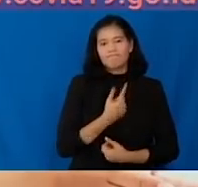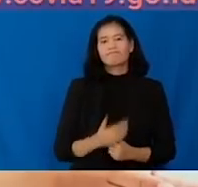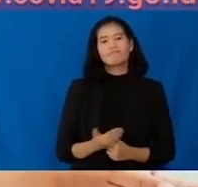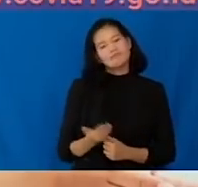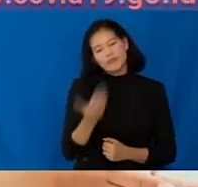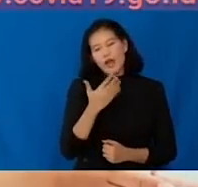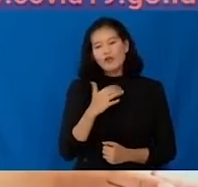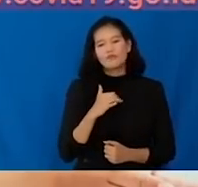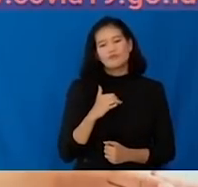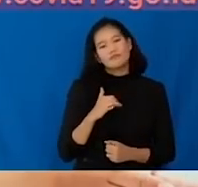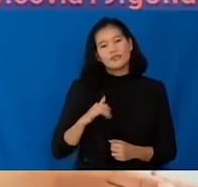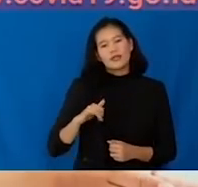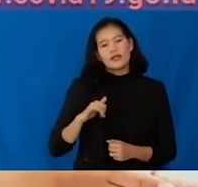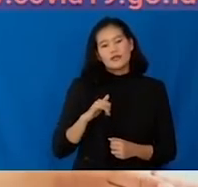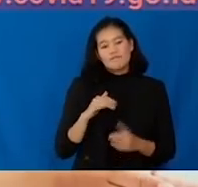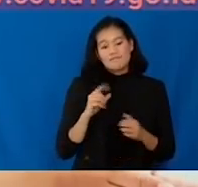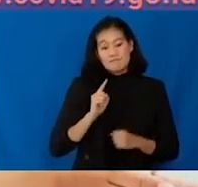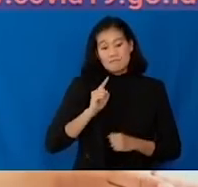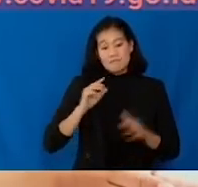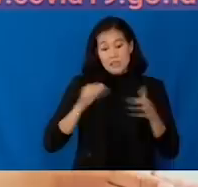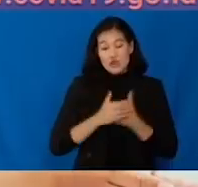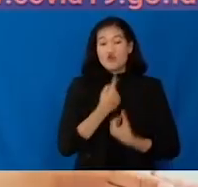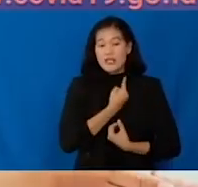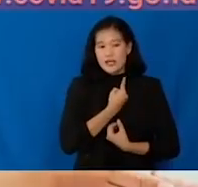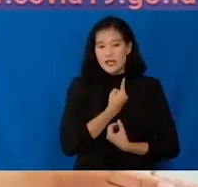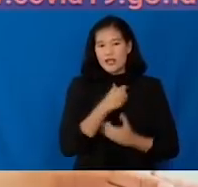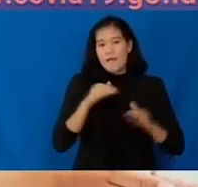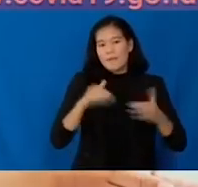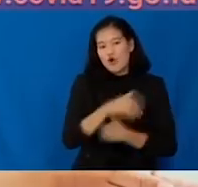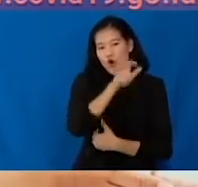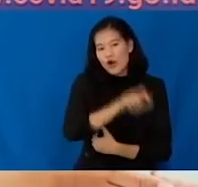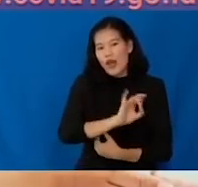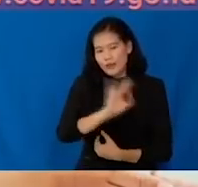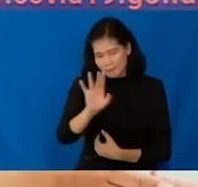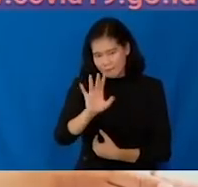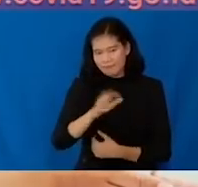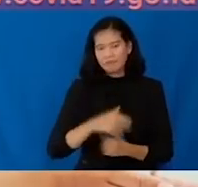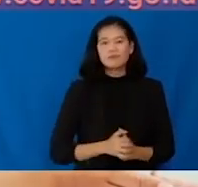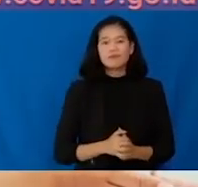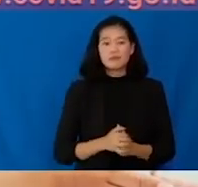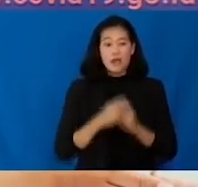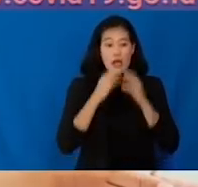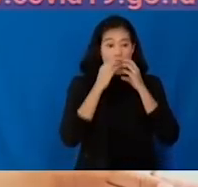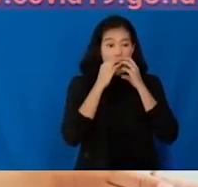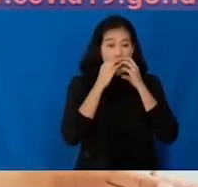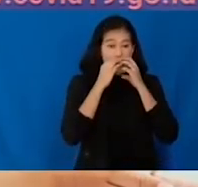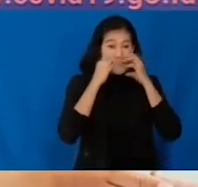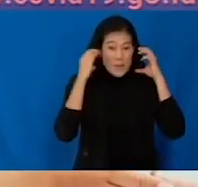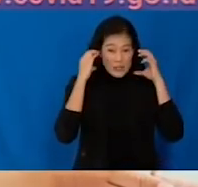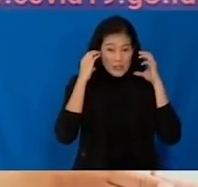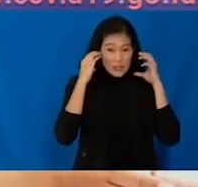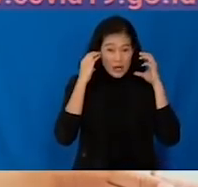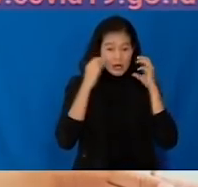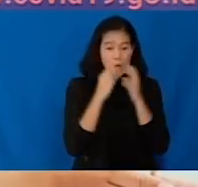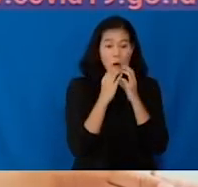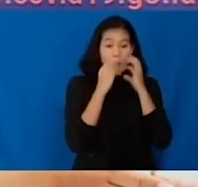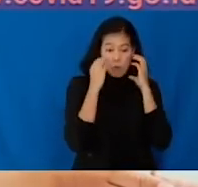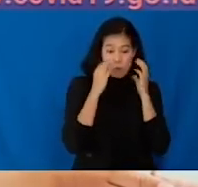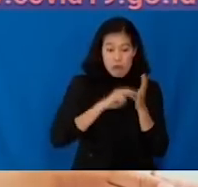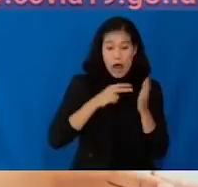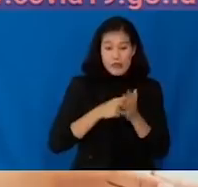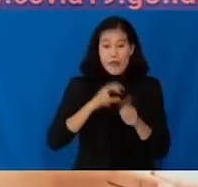menjaga diri dan menjaga orang lain Hai masker tidak membunuh virusnya